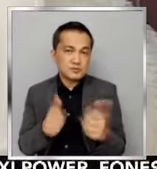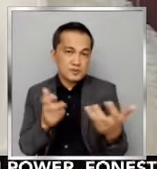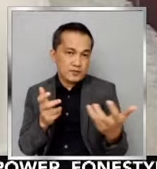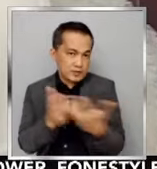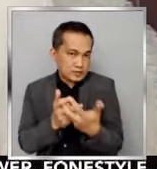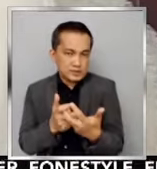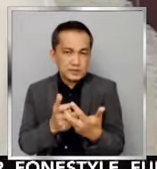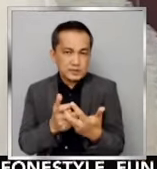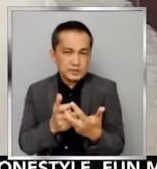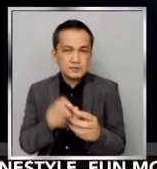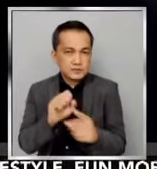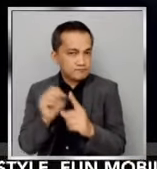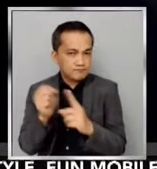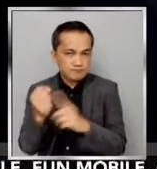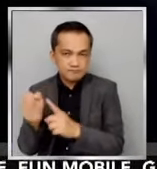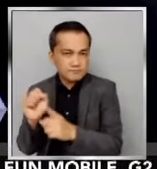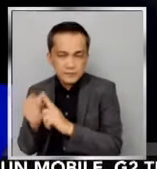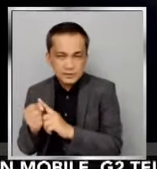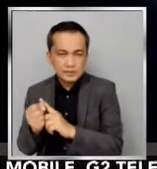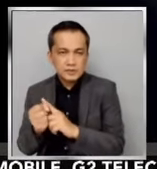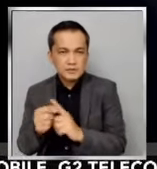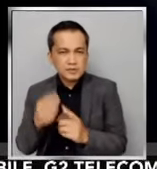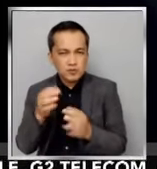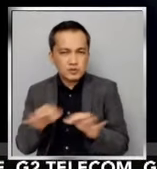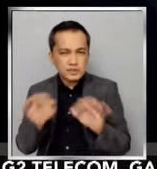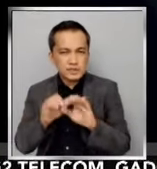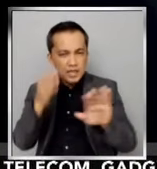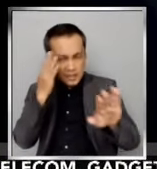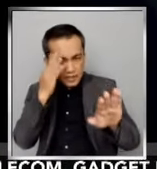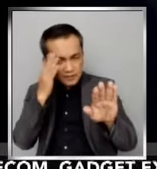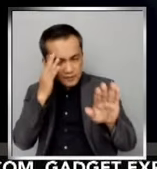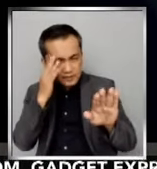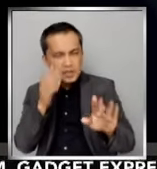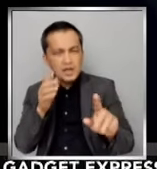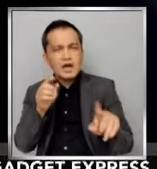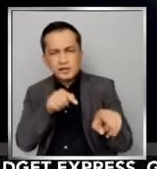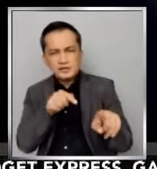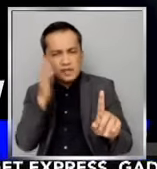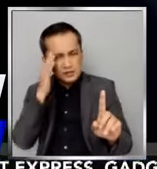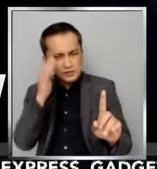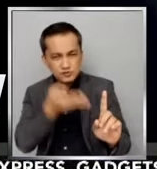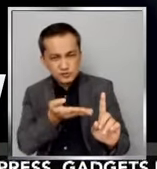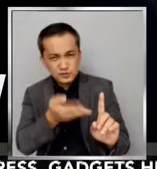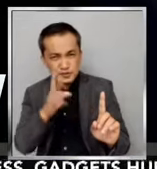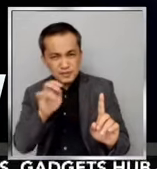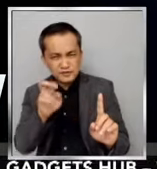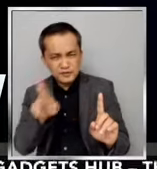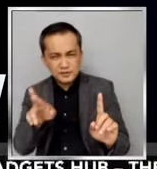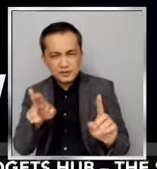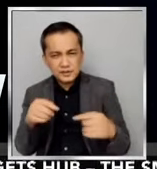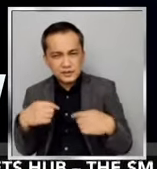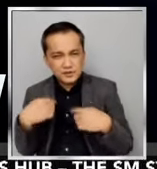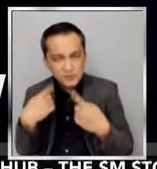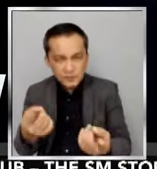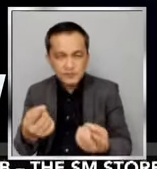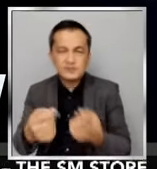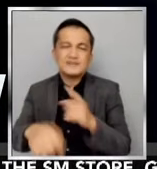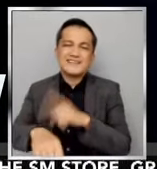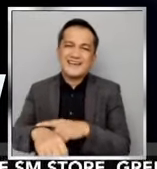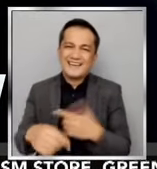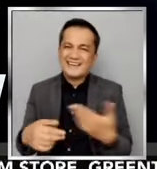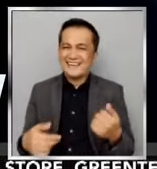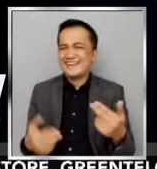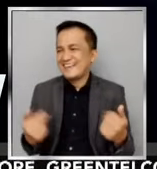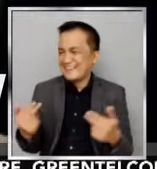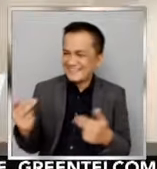the person and I've known Ray for Quite a long time. They're really,